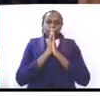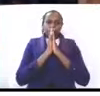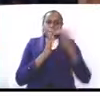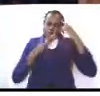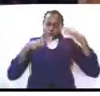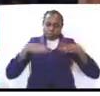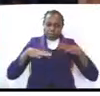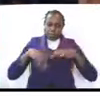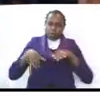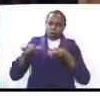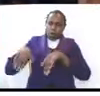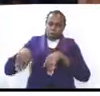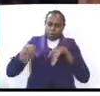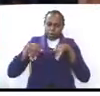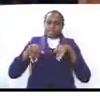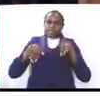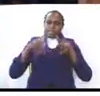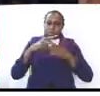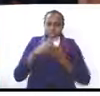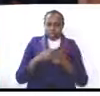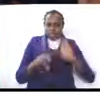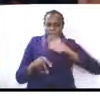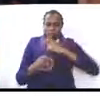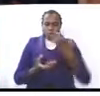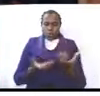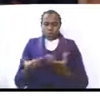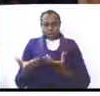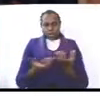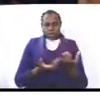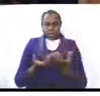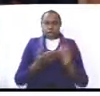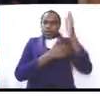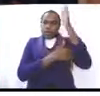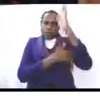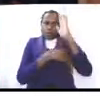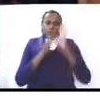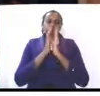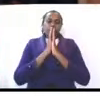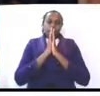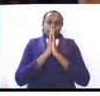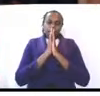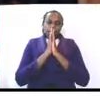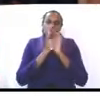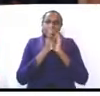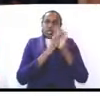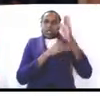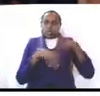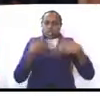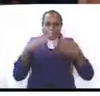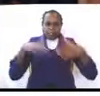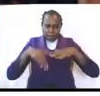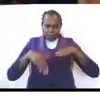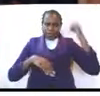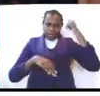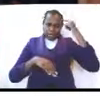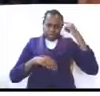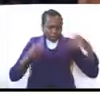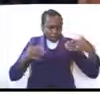wanatarajia kufungua na kuanzisha biashara. Baba tunakuomba upatie watu wako mawazo